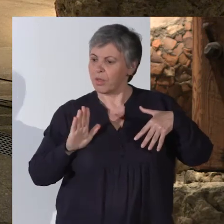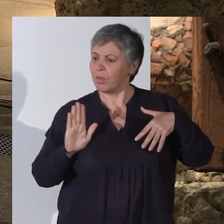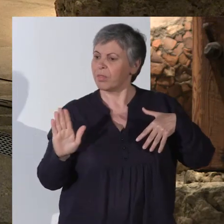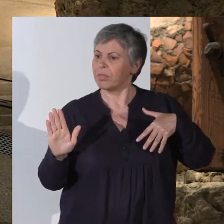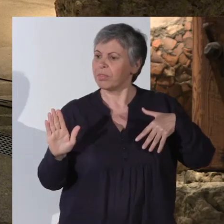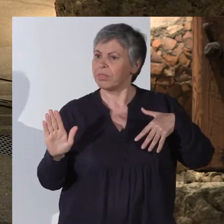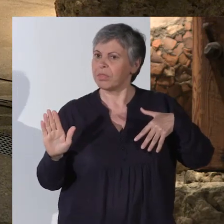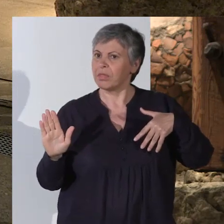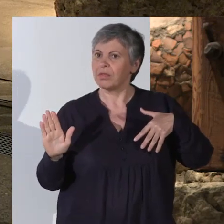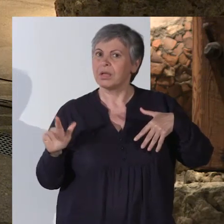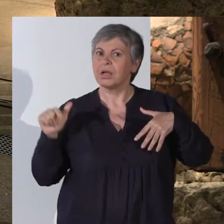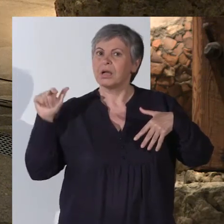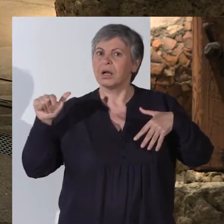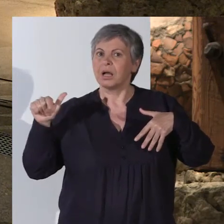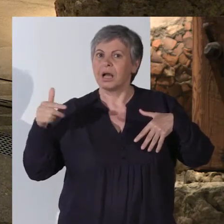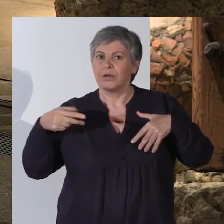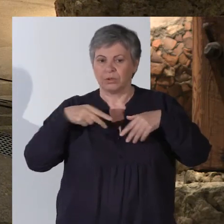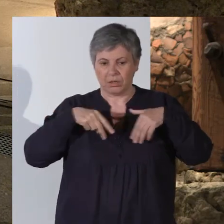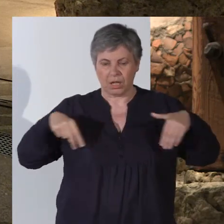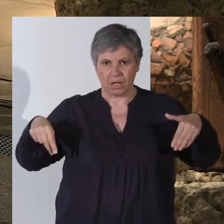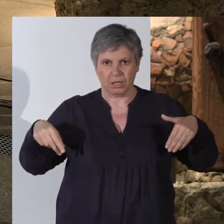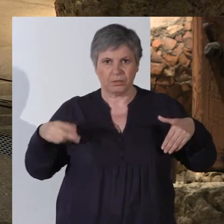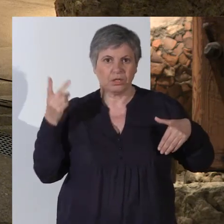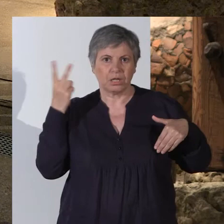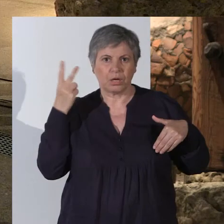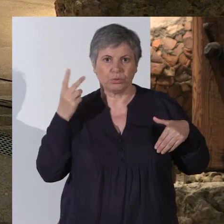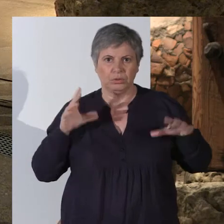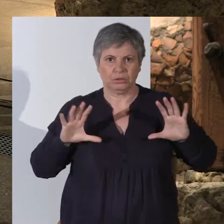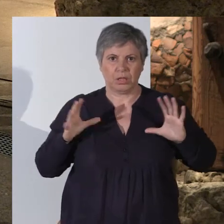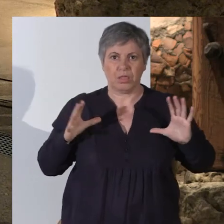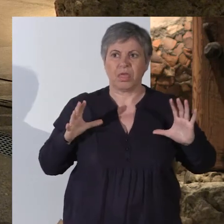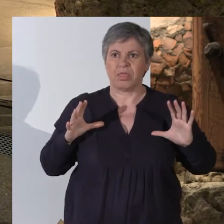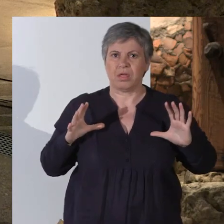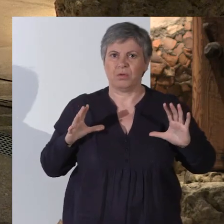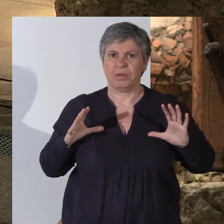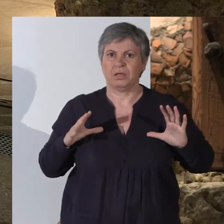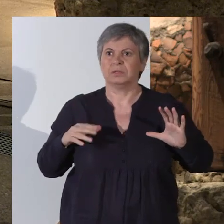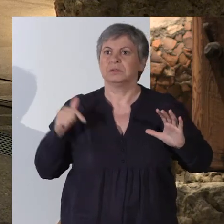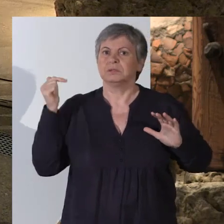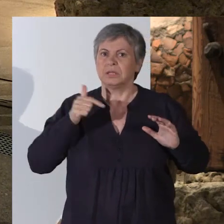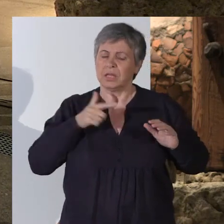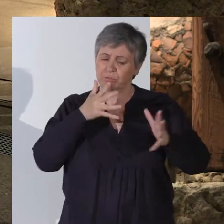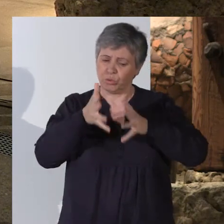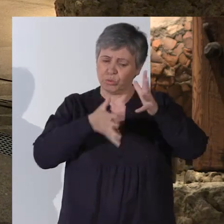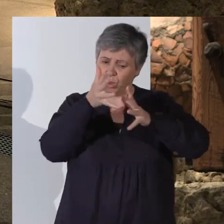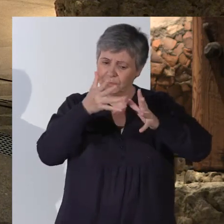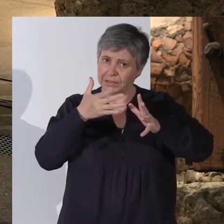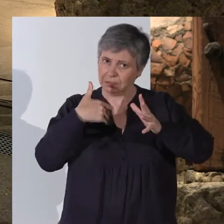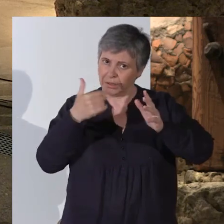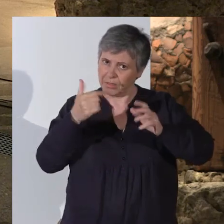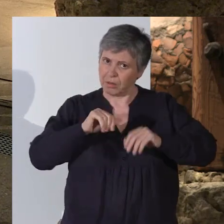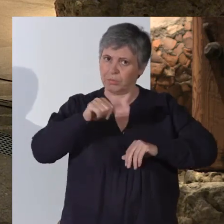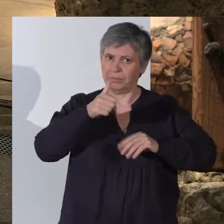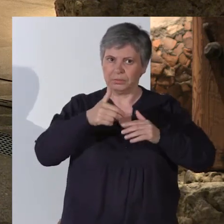φαίνονταν δεν φαίνονται ποτέ οι ακούοντες ηθοποιοί δεν θέλουμε να πάρουνε το focus από τους κωφούς και τη νοηματική οπότε τους βάλαμε